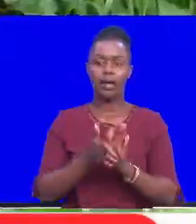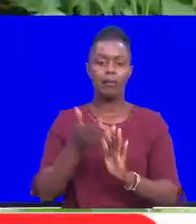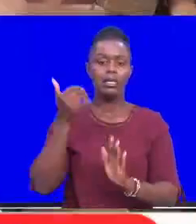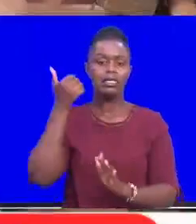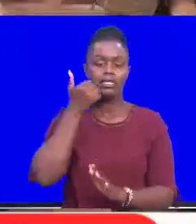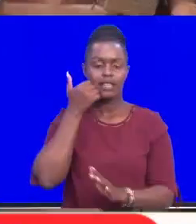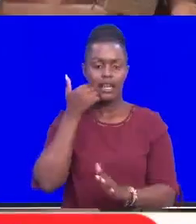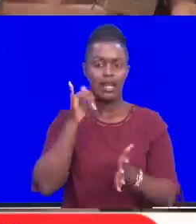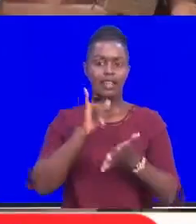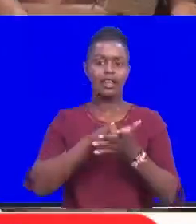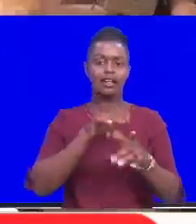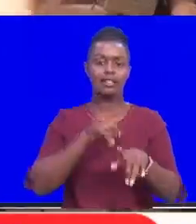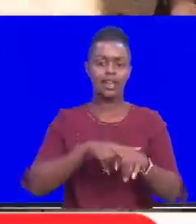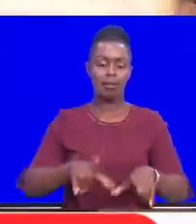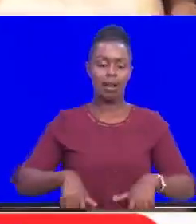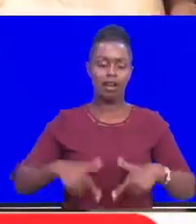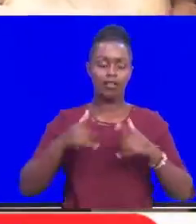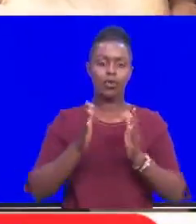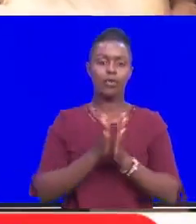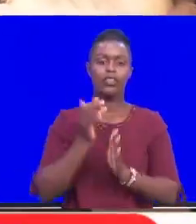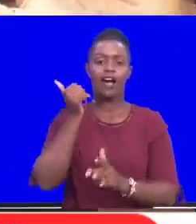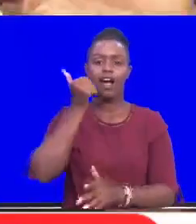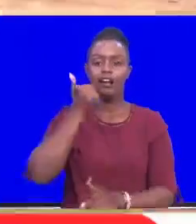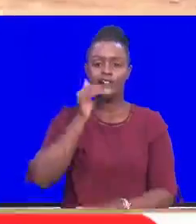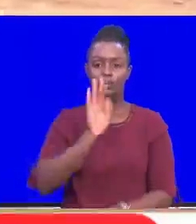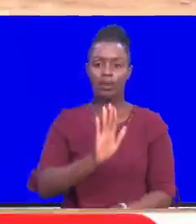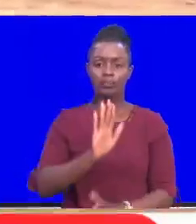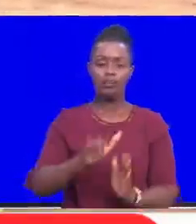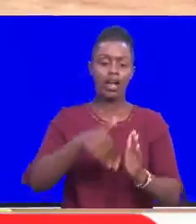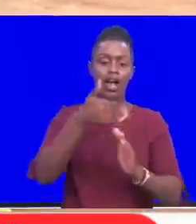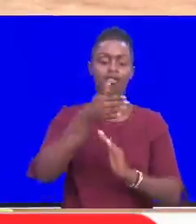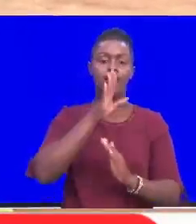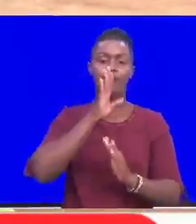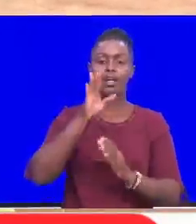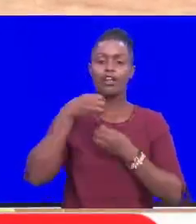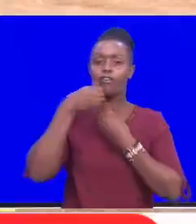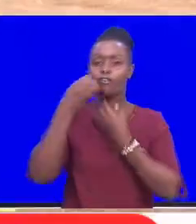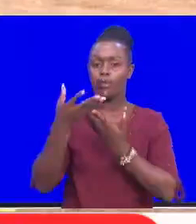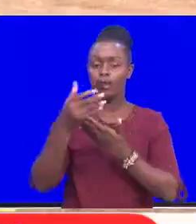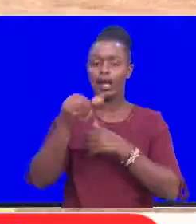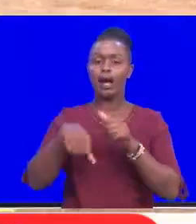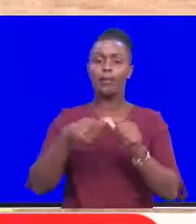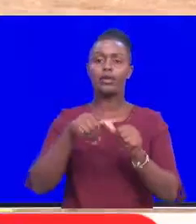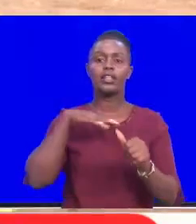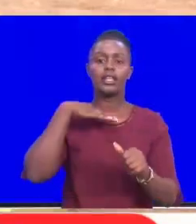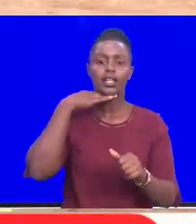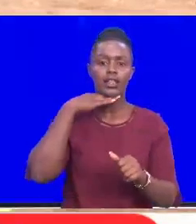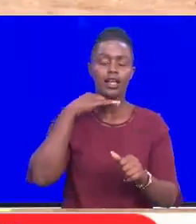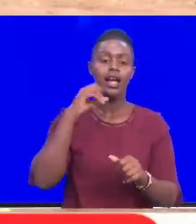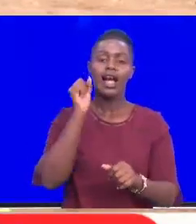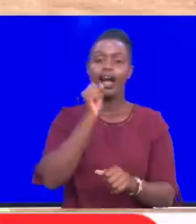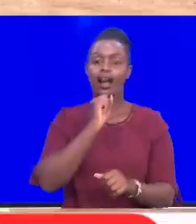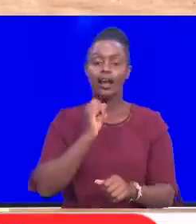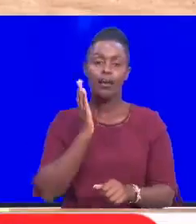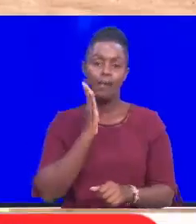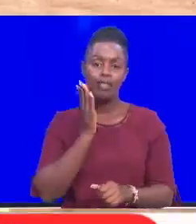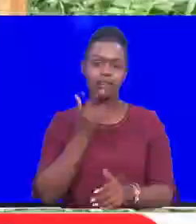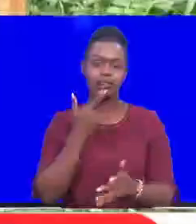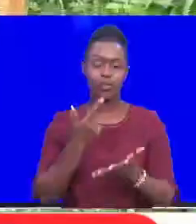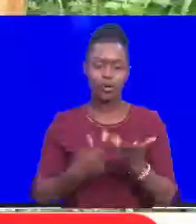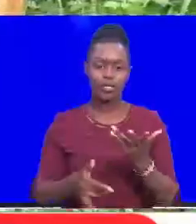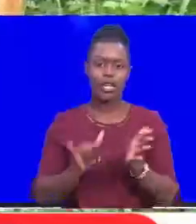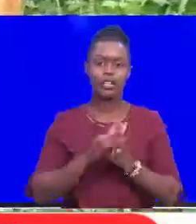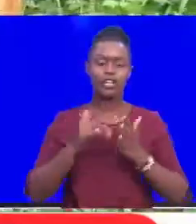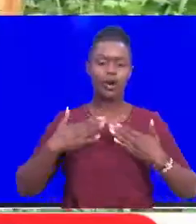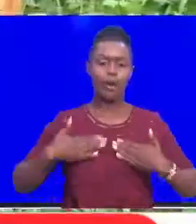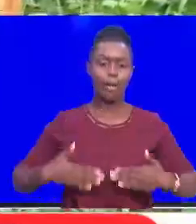huo akiishi na shangazi yake. Baada ya kuarifiwa kuhusu kifo cha mjukuu wao, nyanyake mwenda zake anaeleza kuwa mwili wa msichana